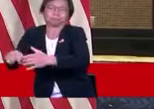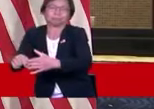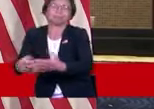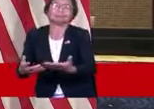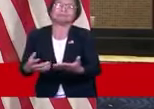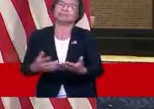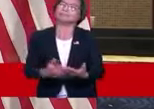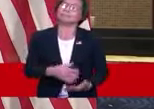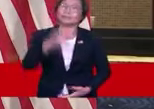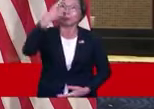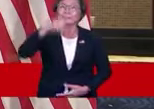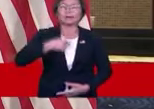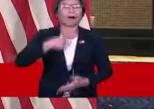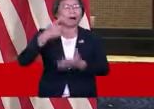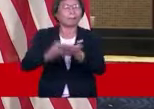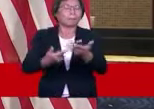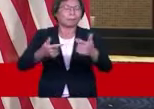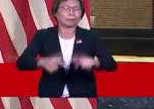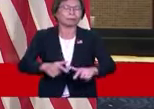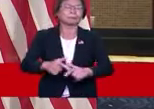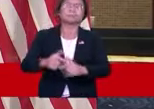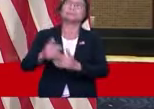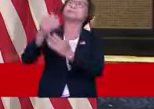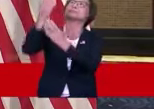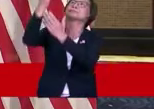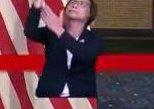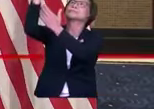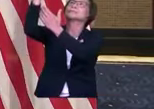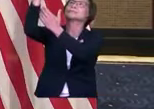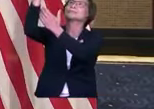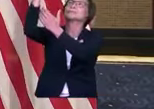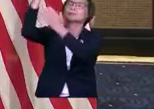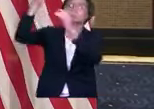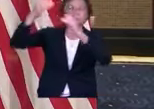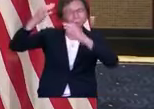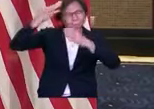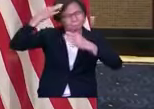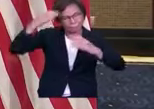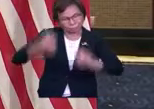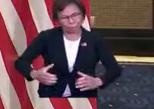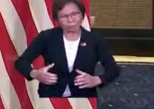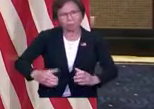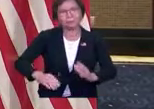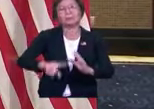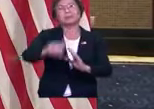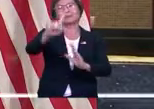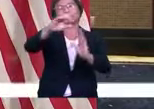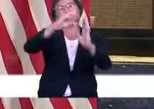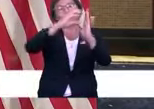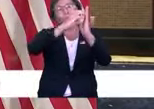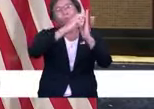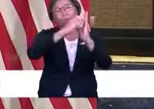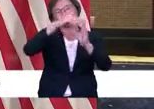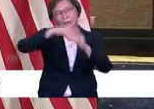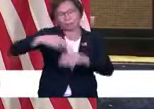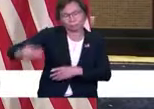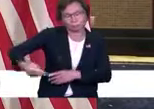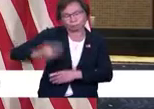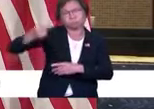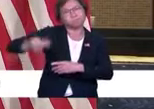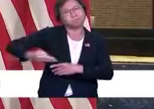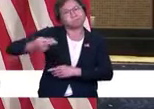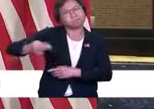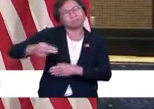adalah ketentuan Allah subhanahuwata'ala Ia merupakan satu episode dalam sejarah